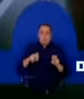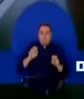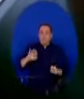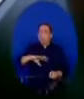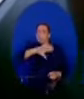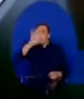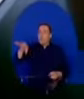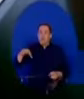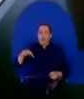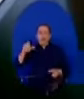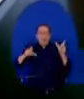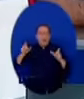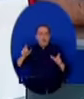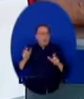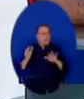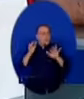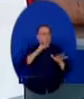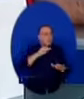ולהבין וללמוד,